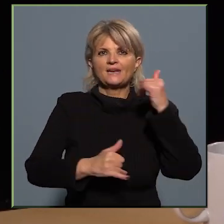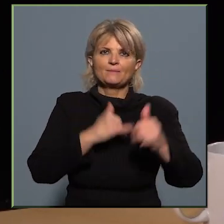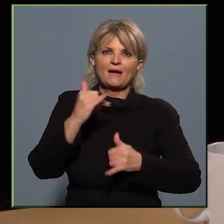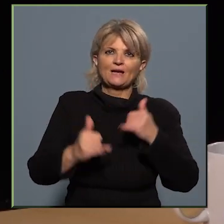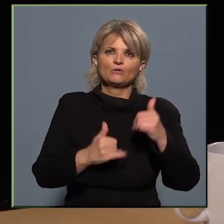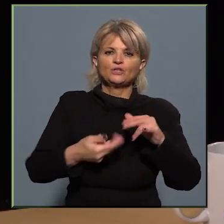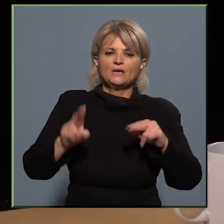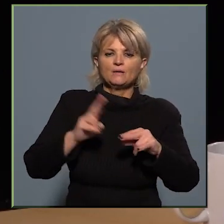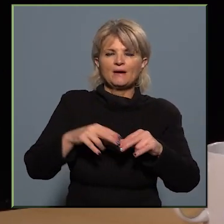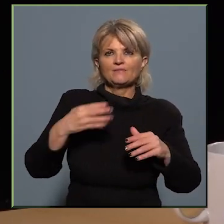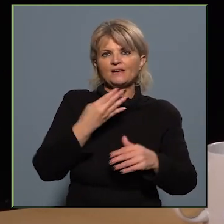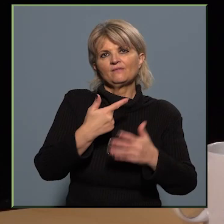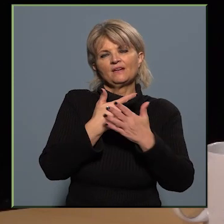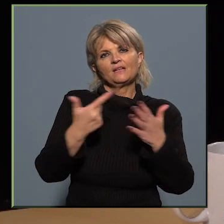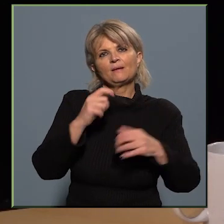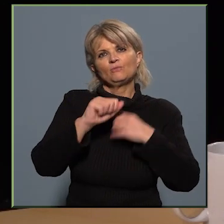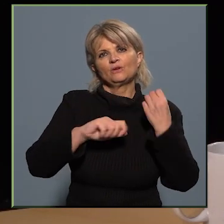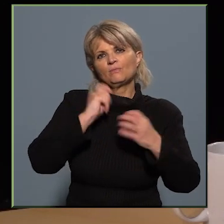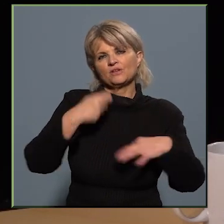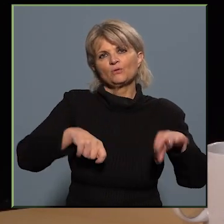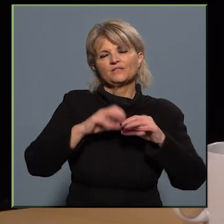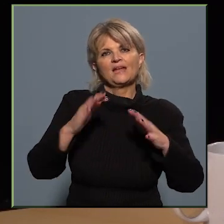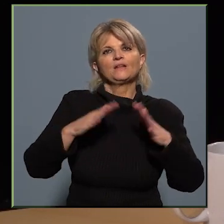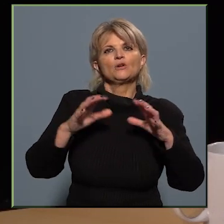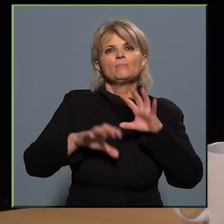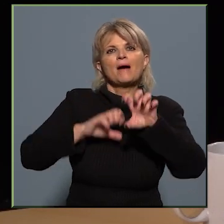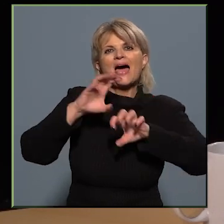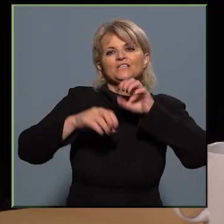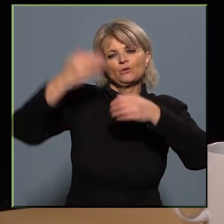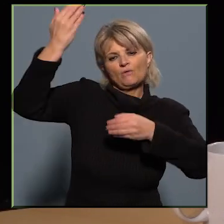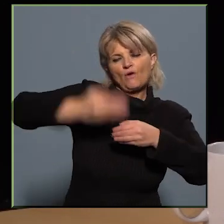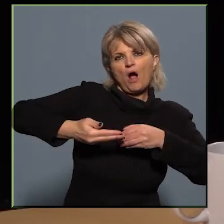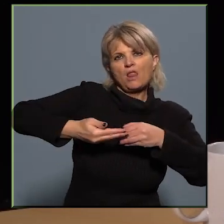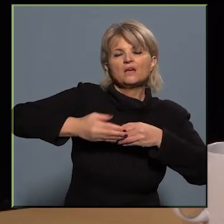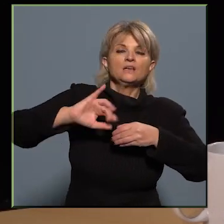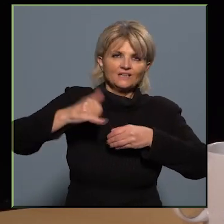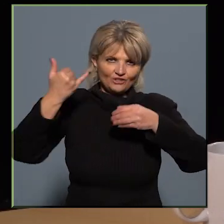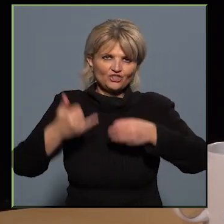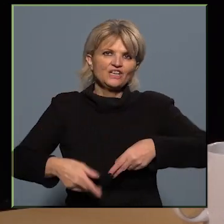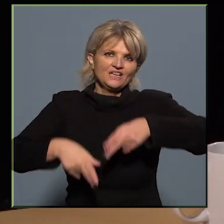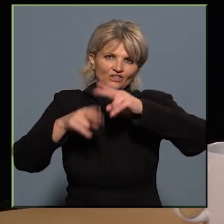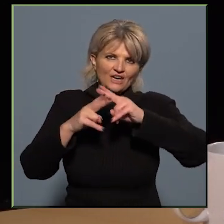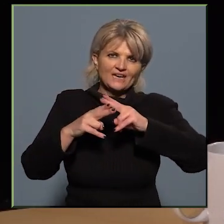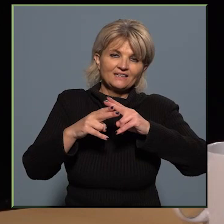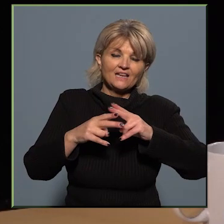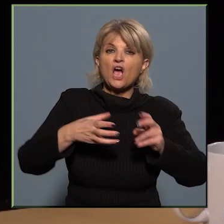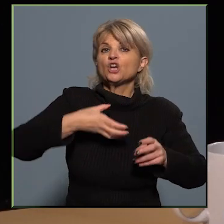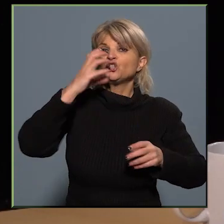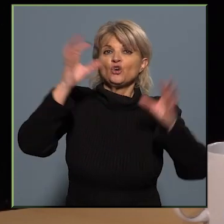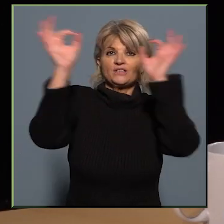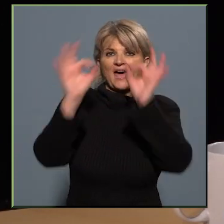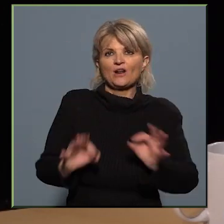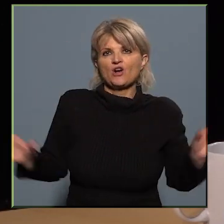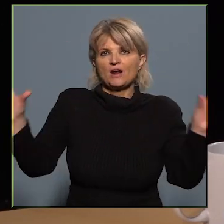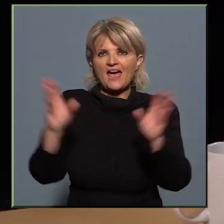a MAG47-ben működő Magyarország egyik legnagyobb mászófal rendszere hozzátesz ahhoz a Kraft sörgyárakkal, és mellette